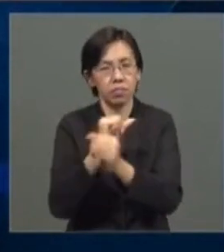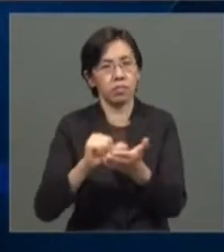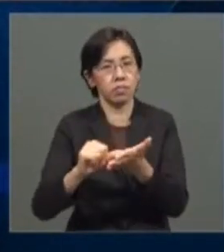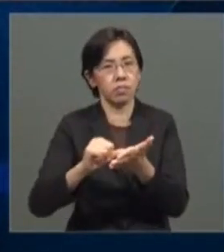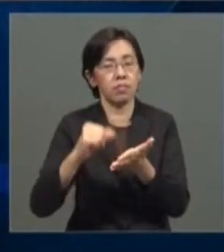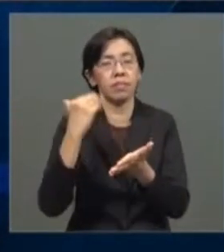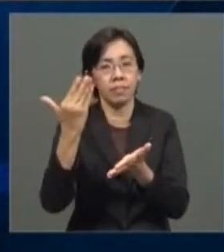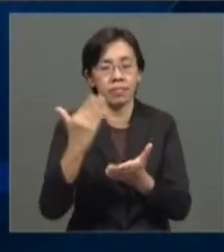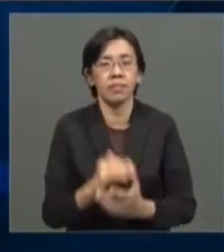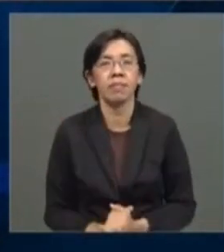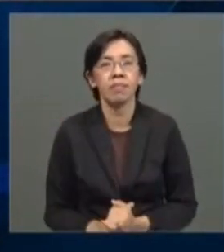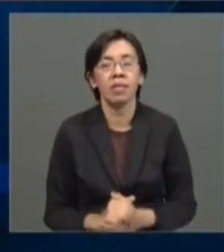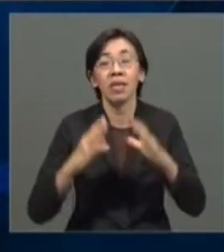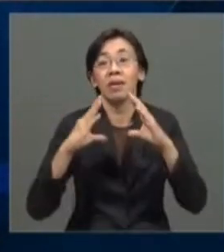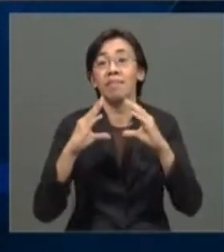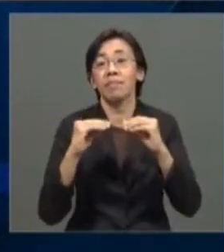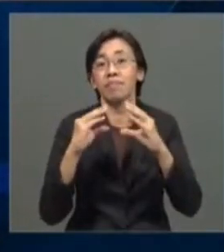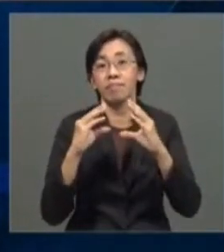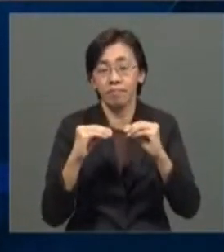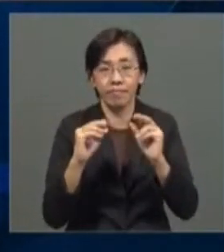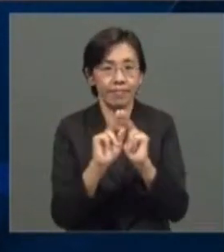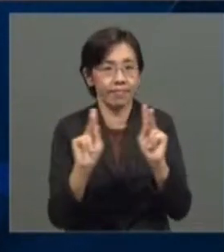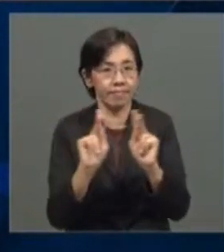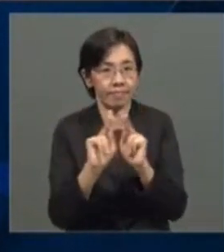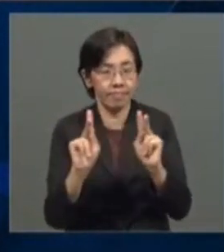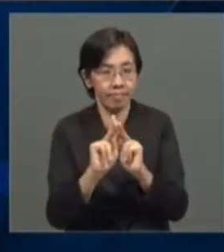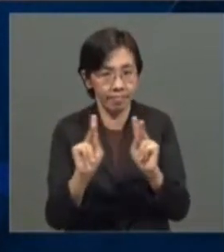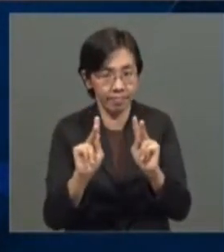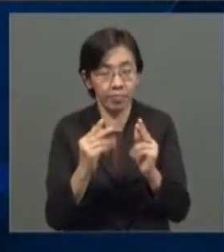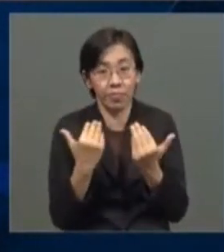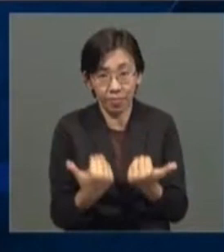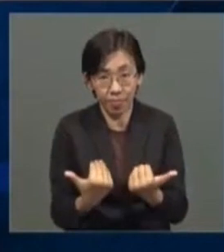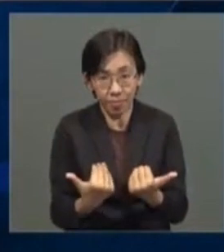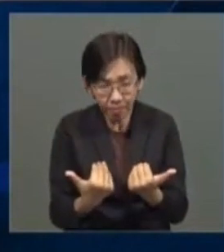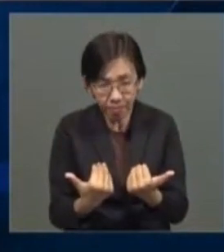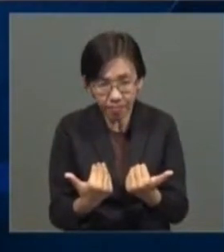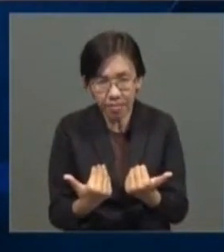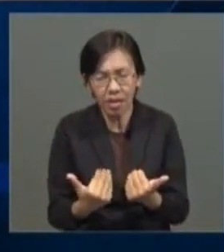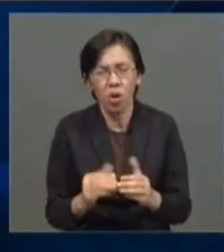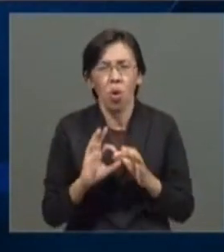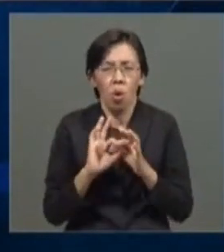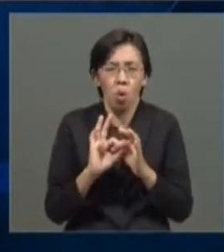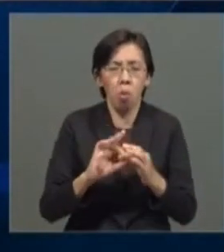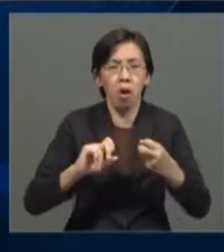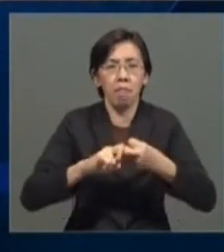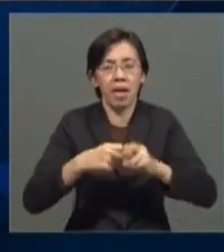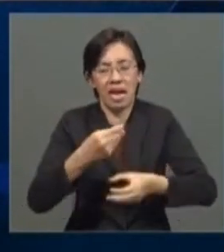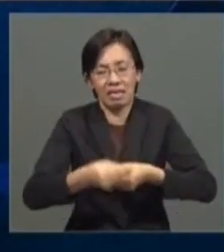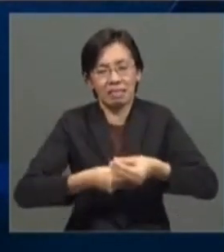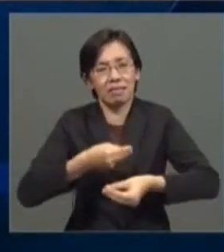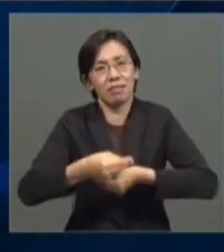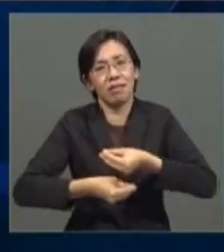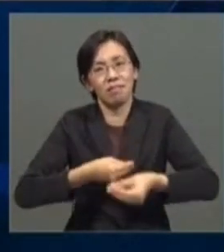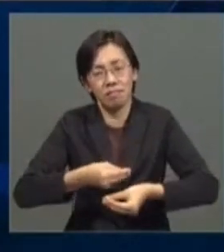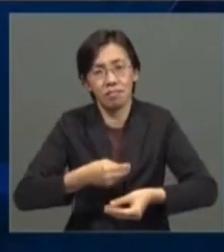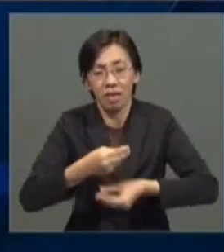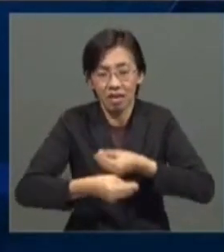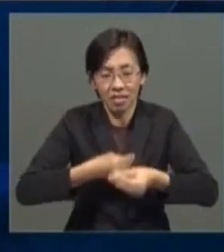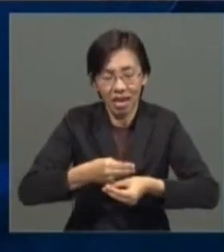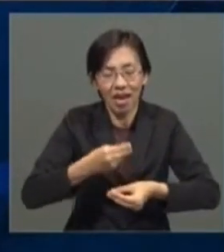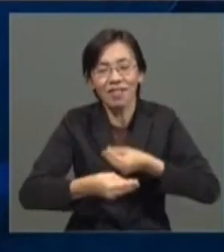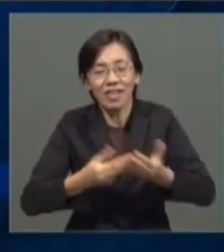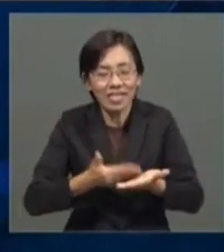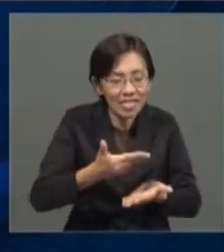อย่างยิ่งนะคะที่ที่ประชุมคณะกรรมการเฉพาะกิจวันนี้เนี่ยก็มีความเป็นห่วงในตลาดที่มีการ